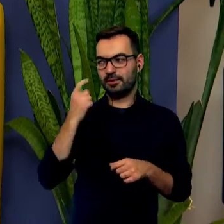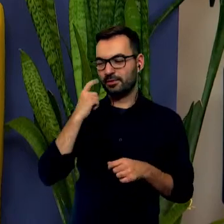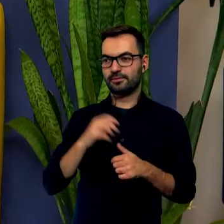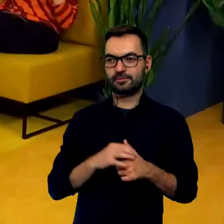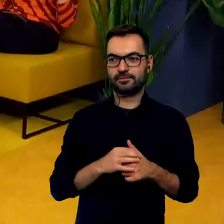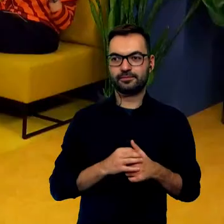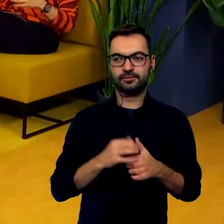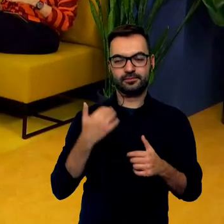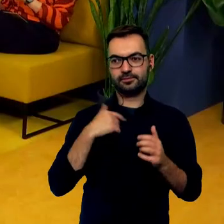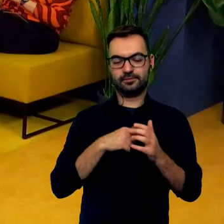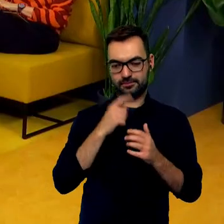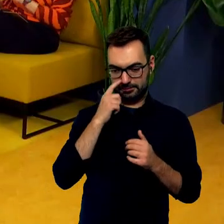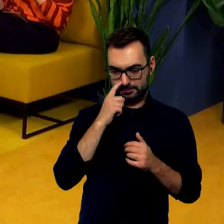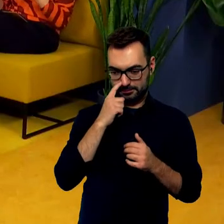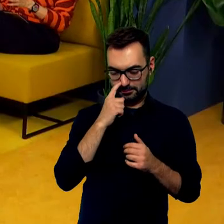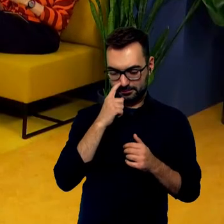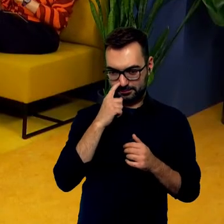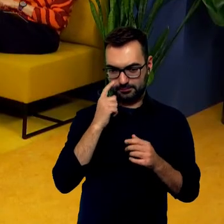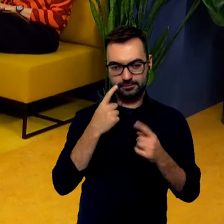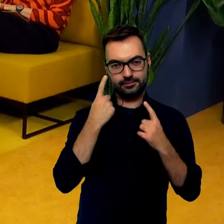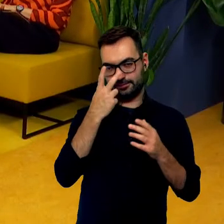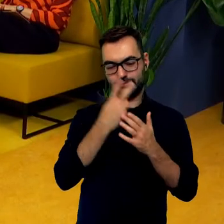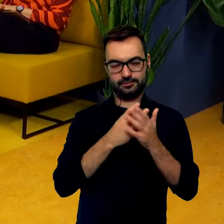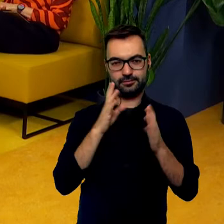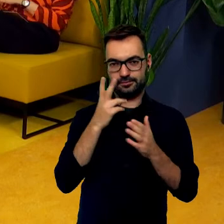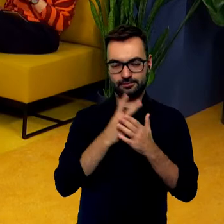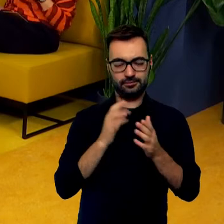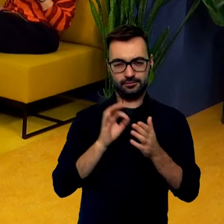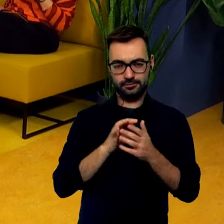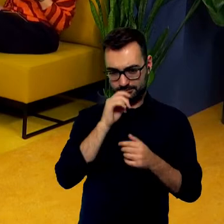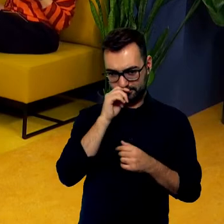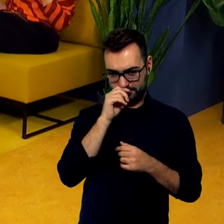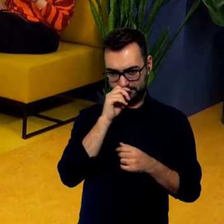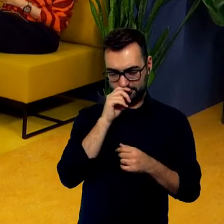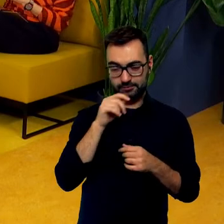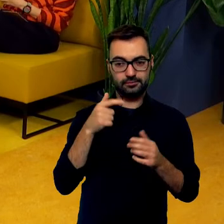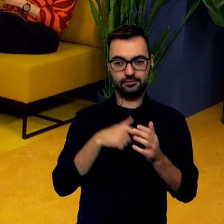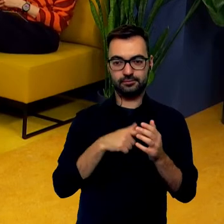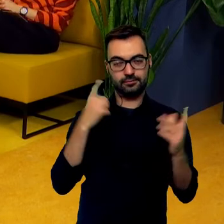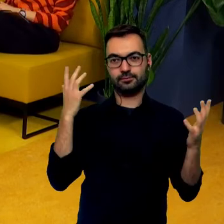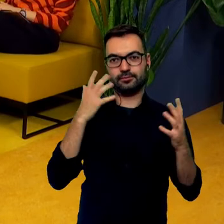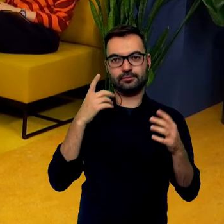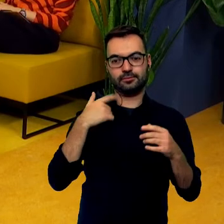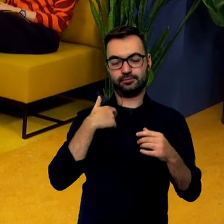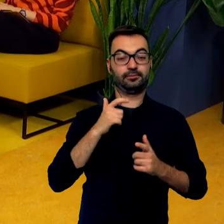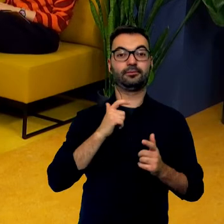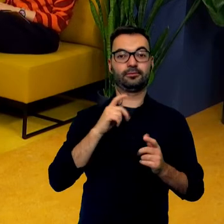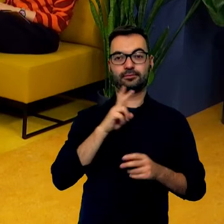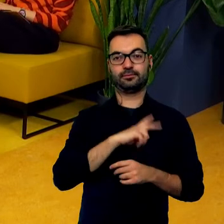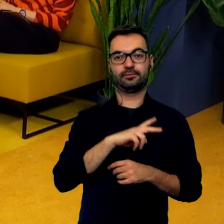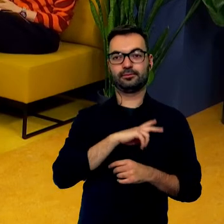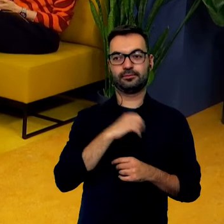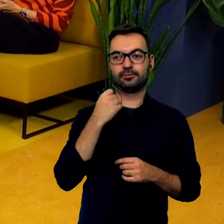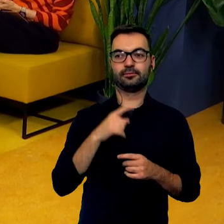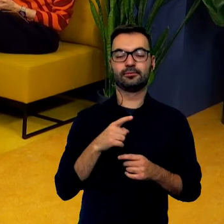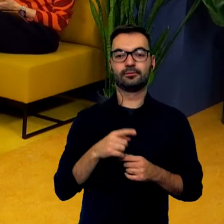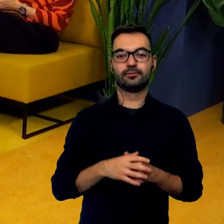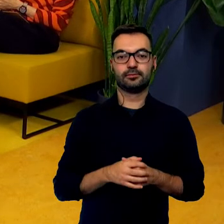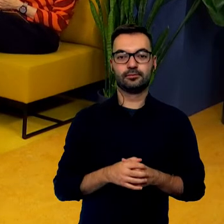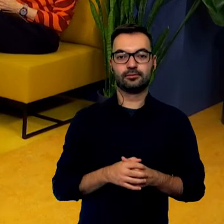miałeś poczucie, że coś się nie zgadza. Ja nie chcę też oczywiście za bardzo wchodzić, to państwo sobie będą odkrywać sami, tylko że mnie to nieprawdopodobnie imponuje,